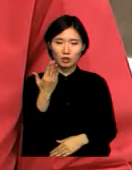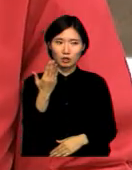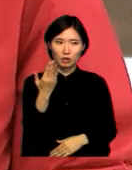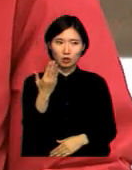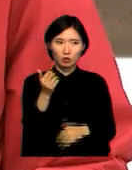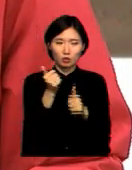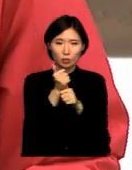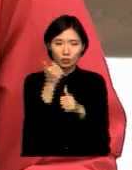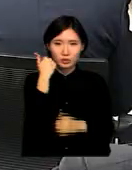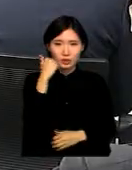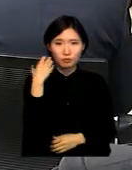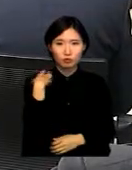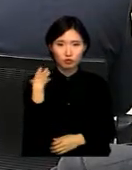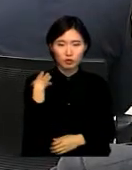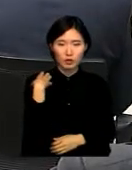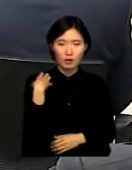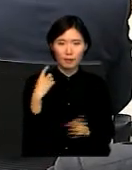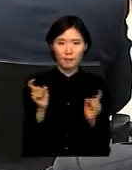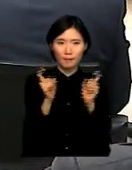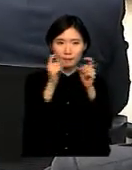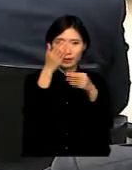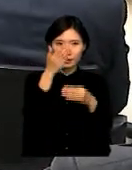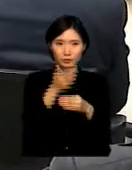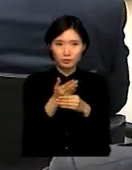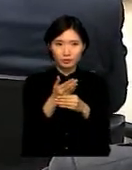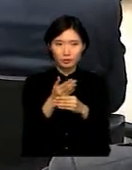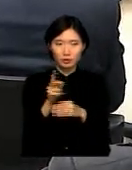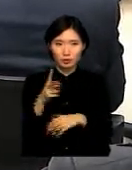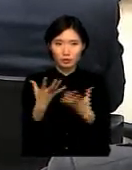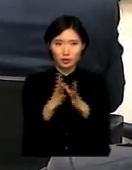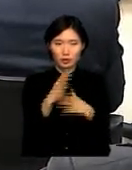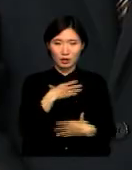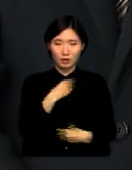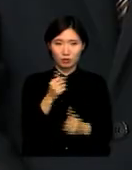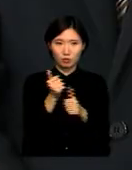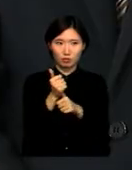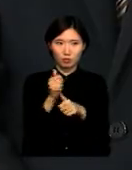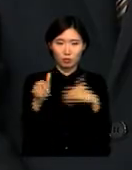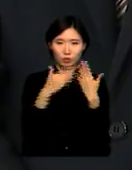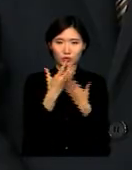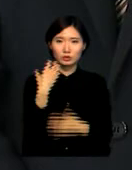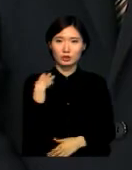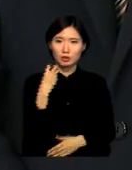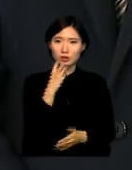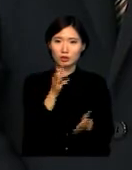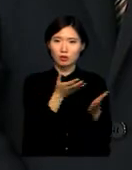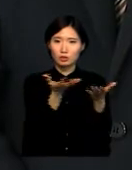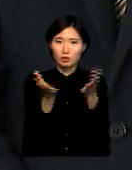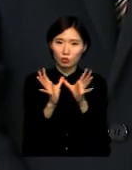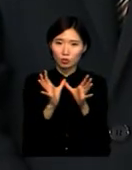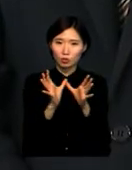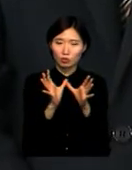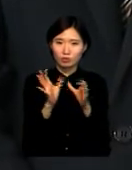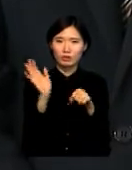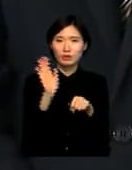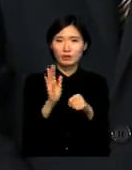공방이 거세지고 있습니다. 더불어민주당 안병용 후보는 모든 책임을 경기도 탓으로 돌리는